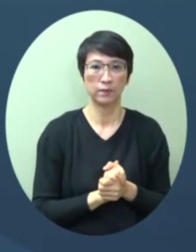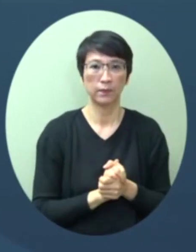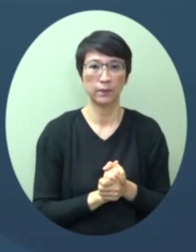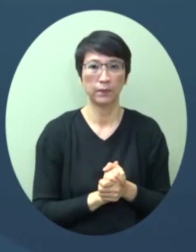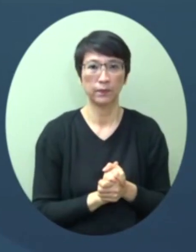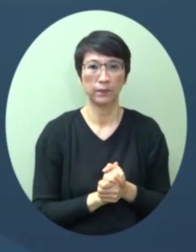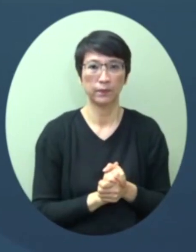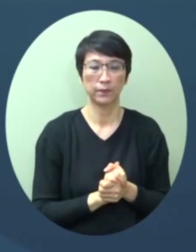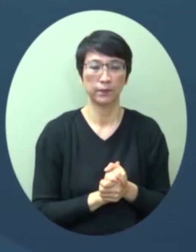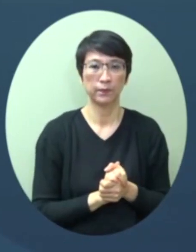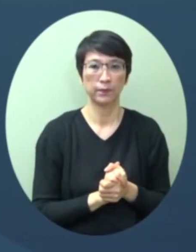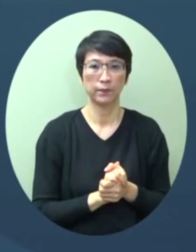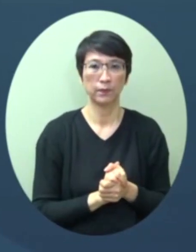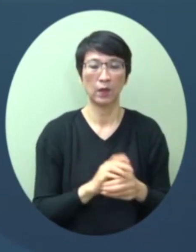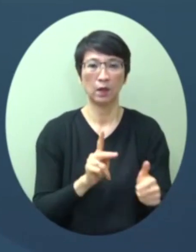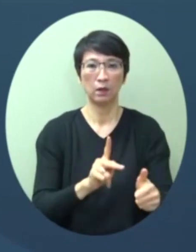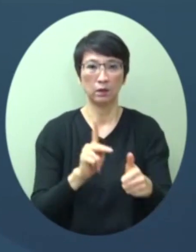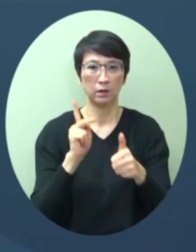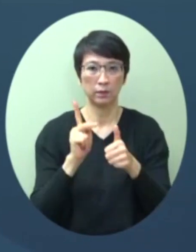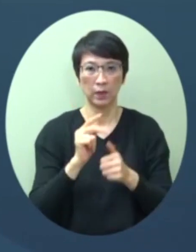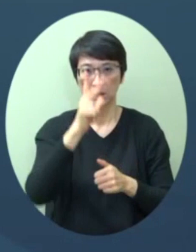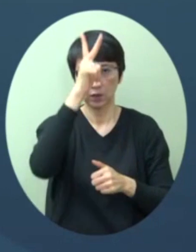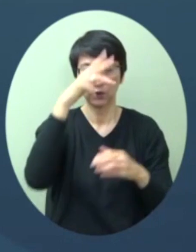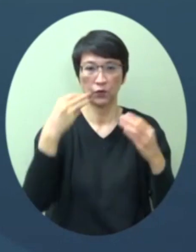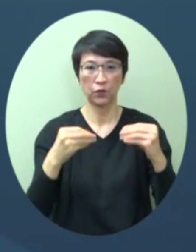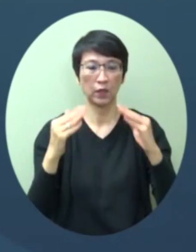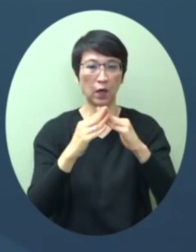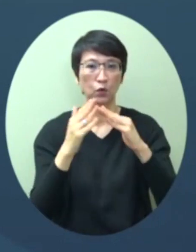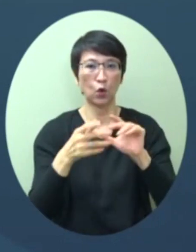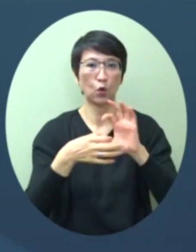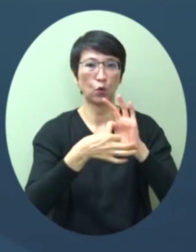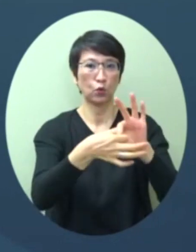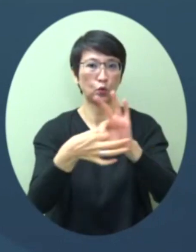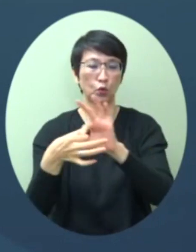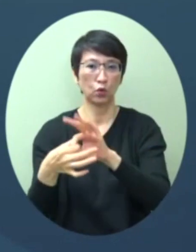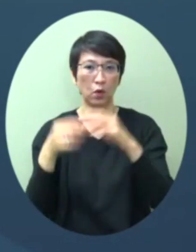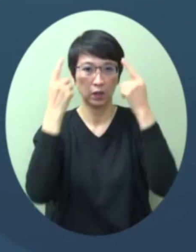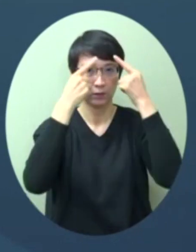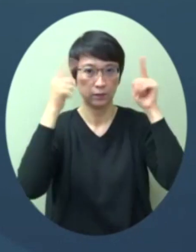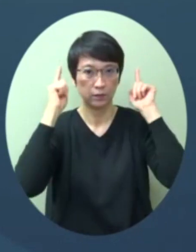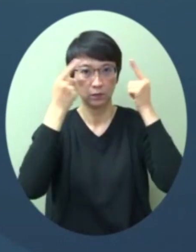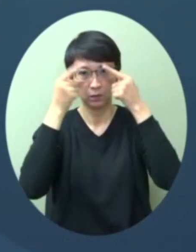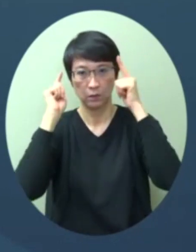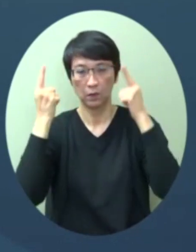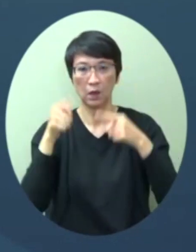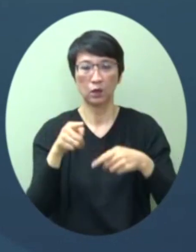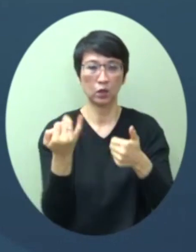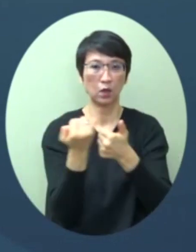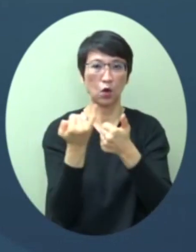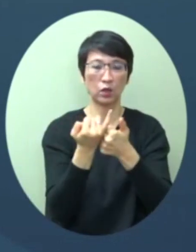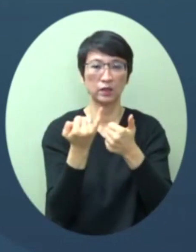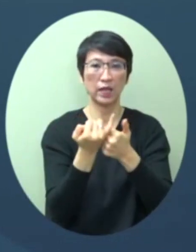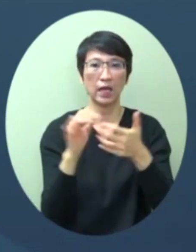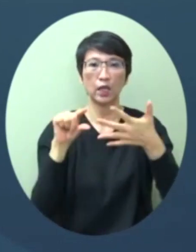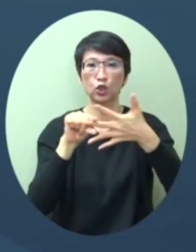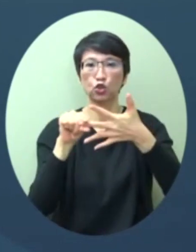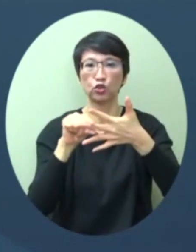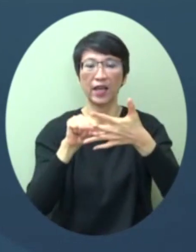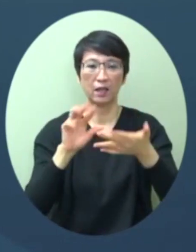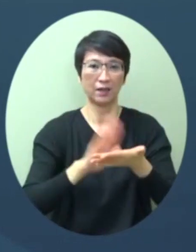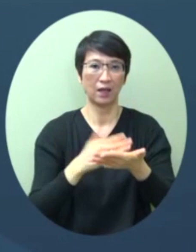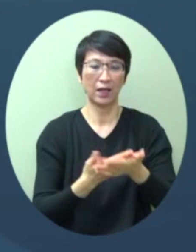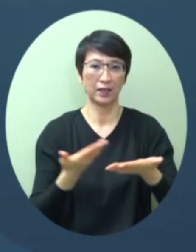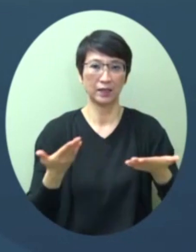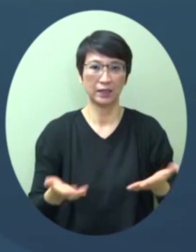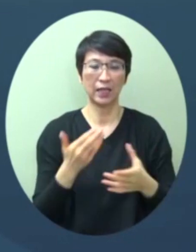我们也透过教育局联络了一间大学他们有学生的宿舍但是目前